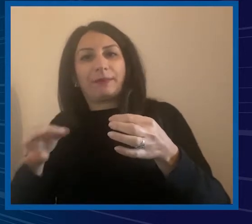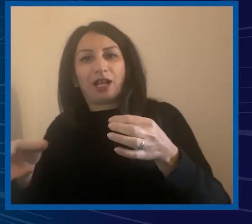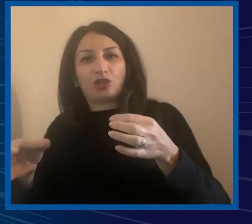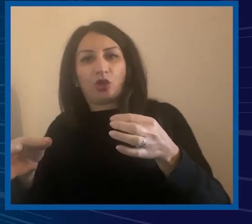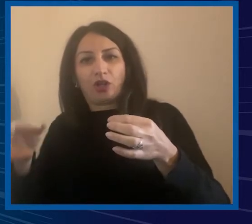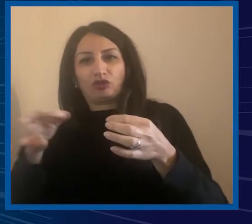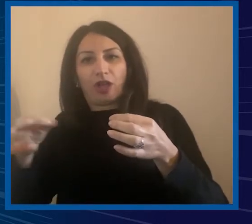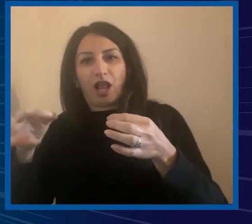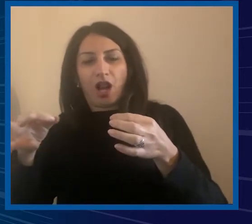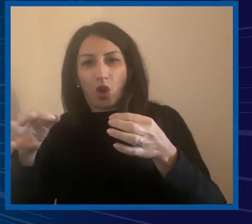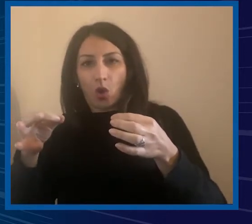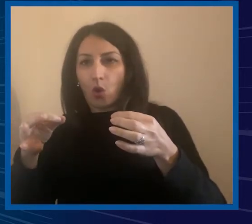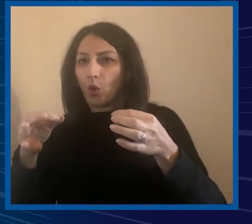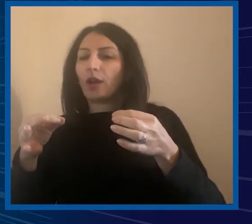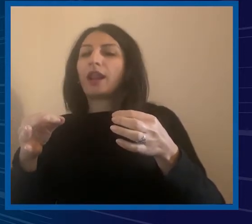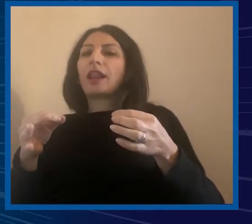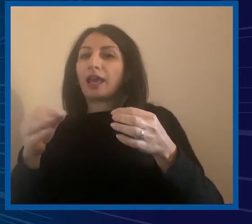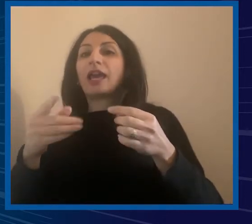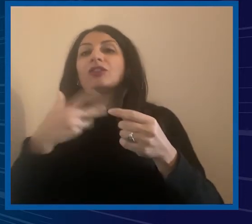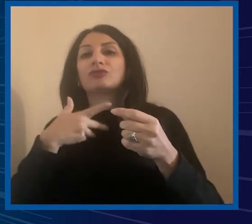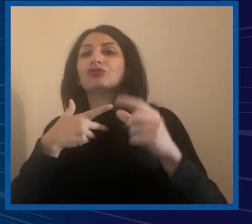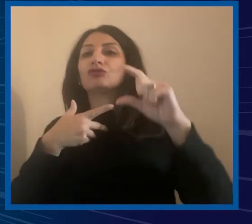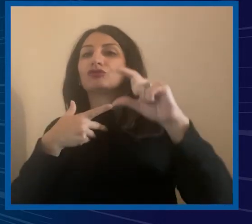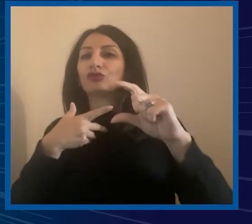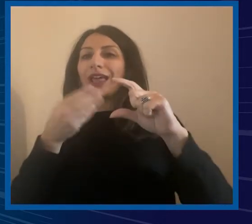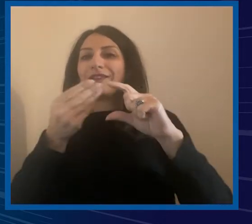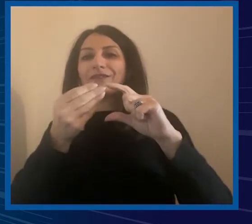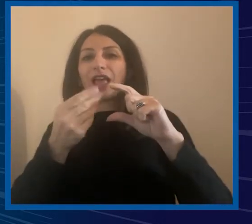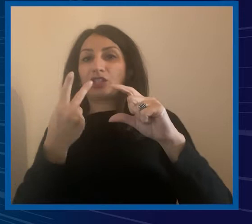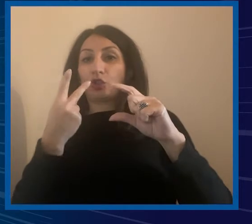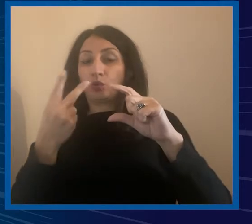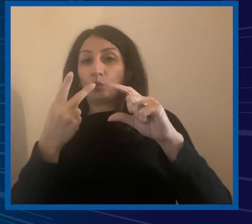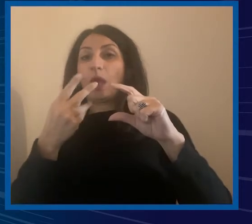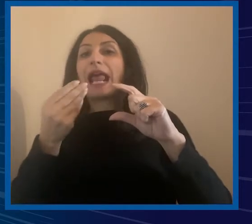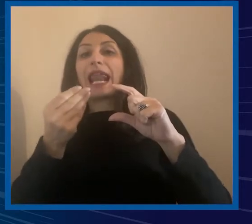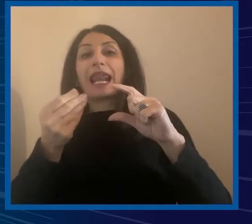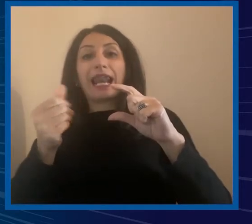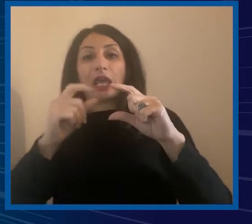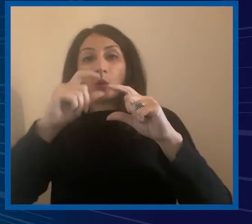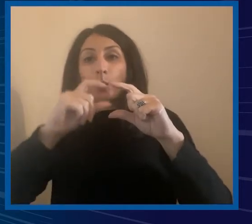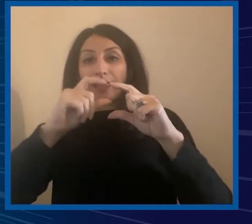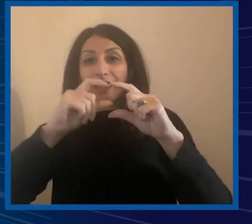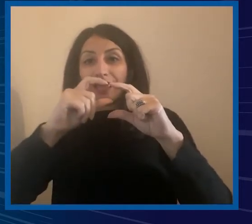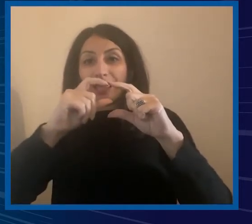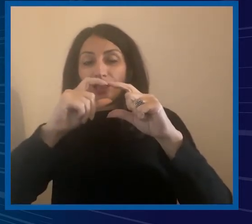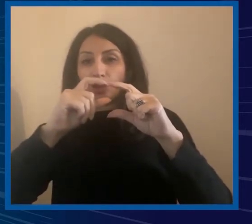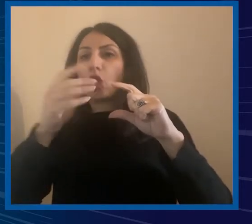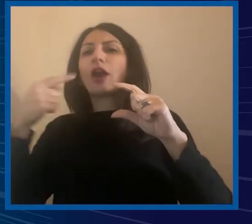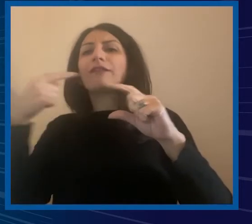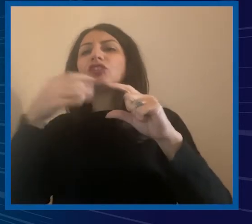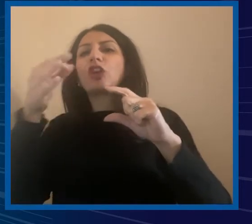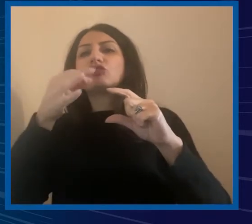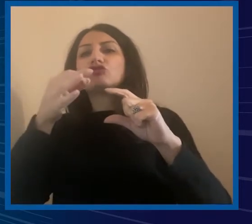da residui dei tessuti circostanti. Si otterranno così due fasi: una fase liquida nella parte superiore